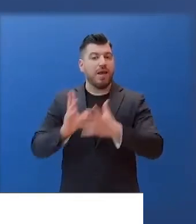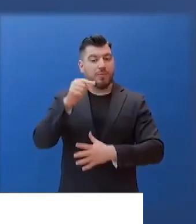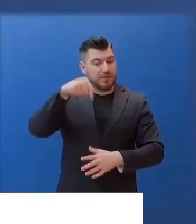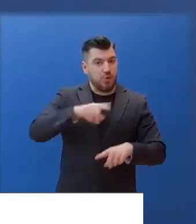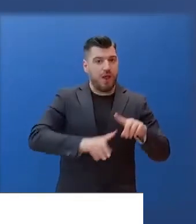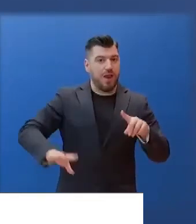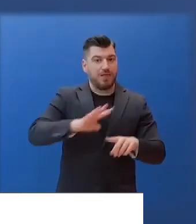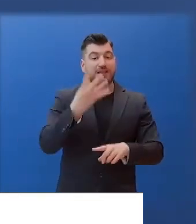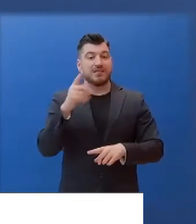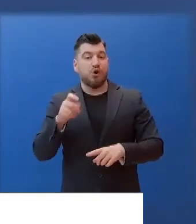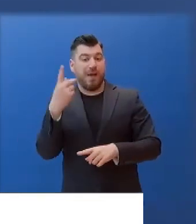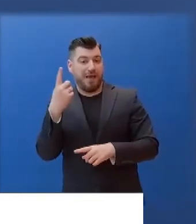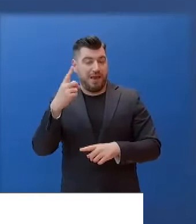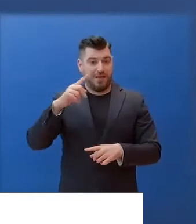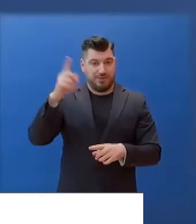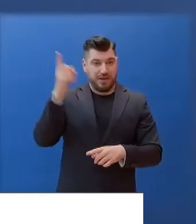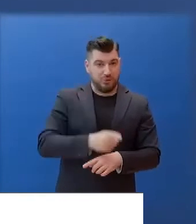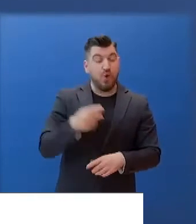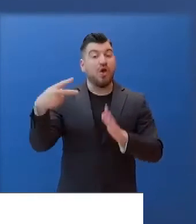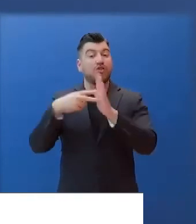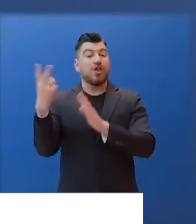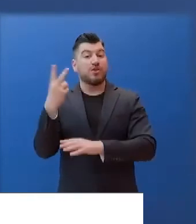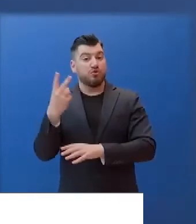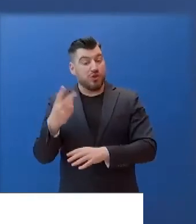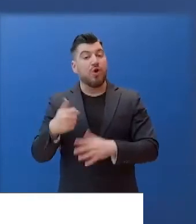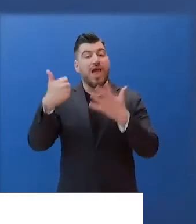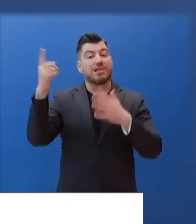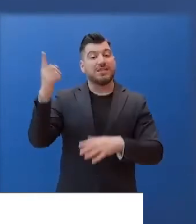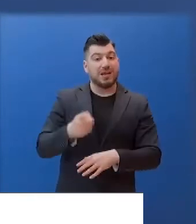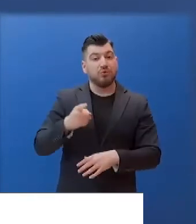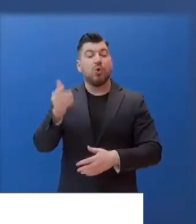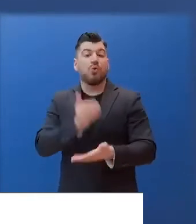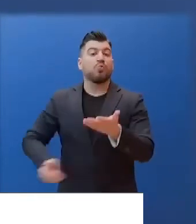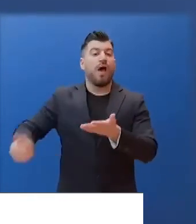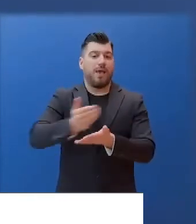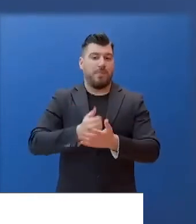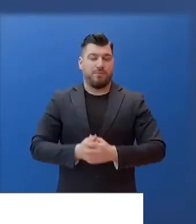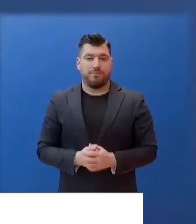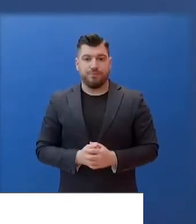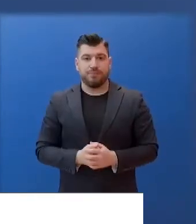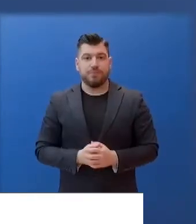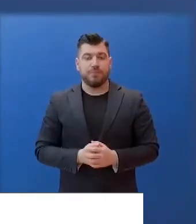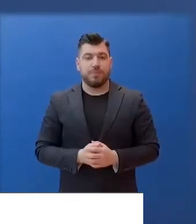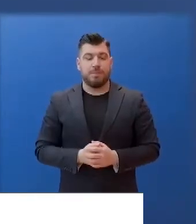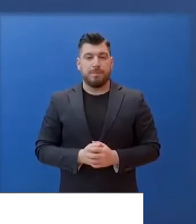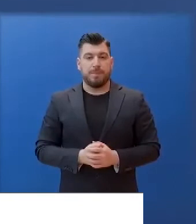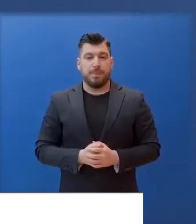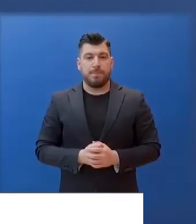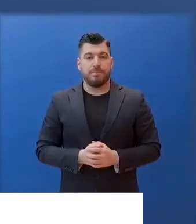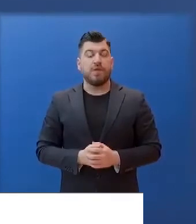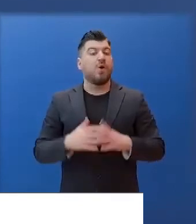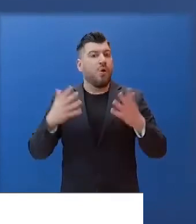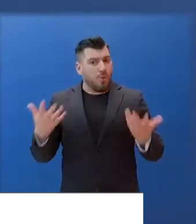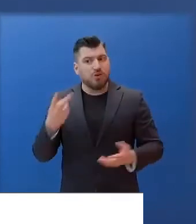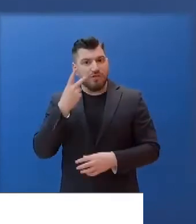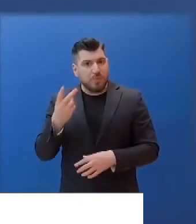το 4,1% και το 2022 το 6% του ΑΕΠ. Συντείνουν στην κατεύθυνση αυτή η εμπιστοσύνη